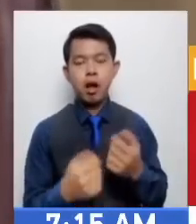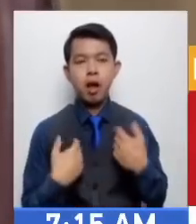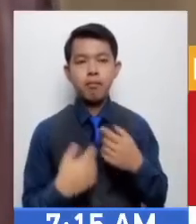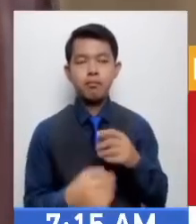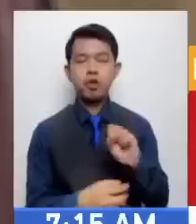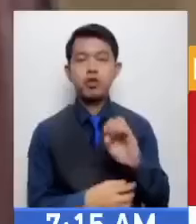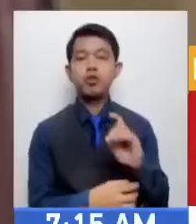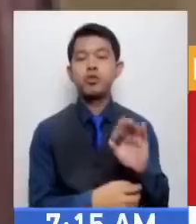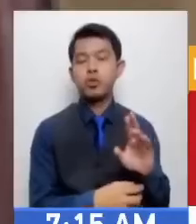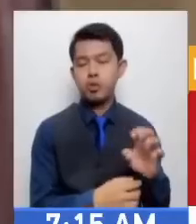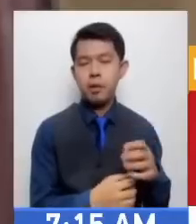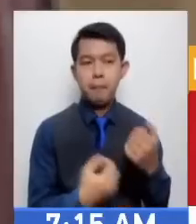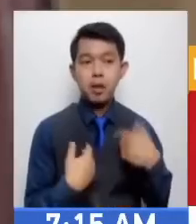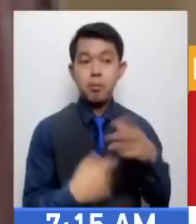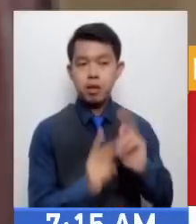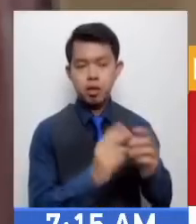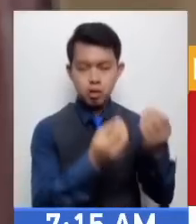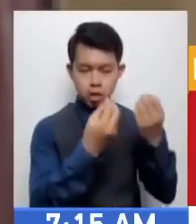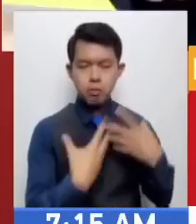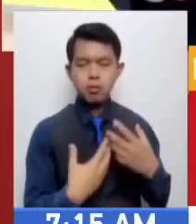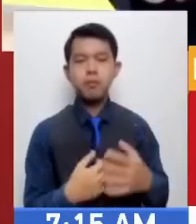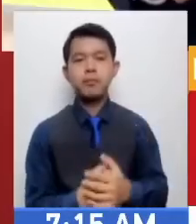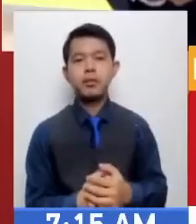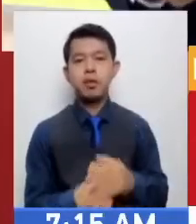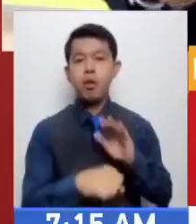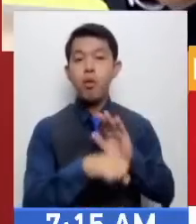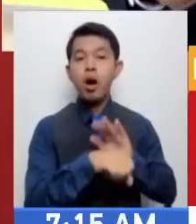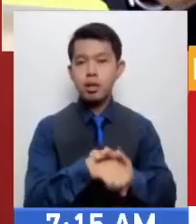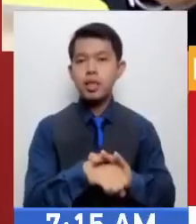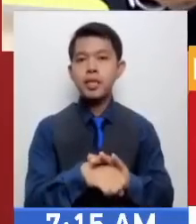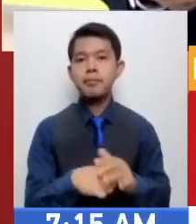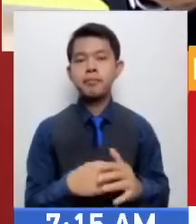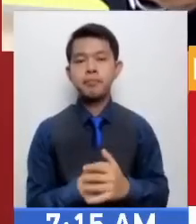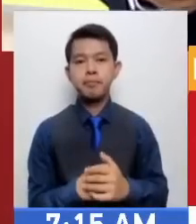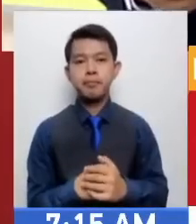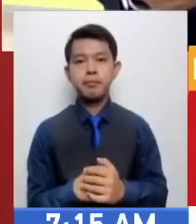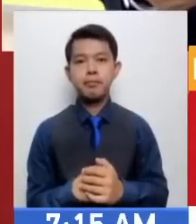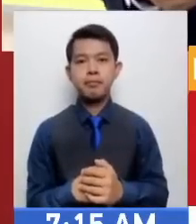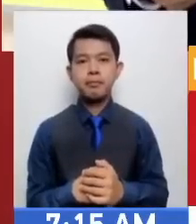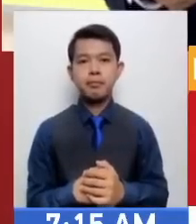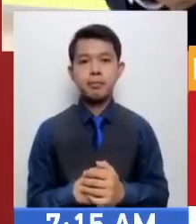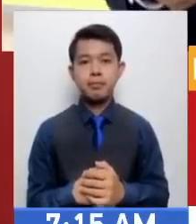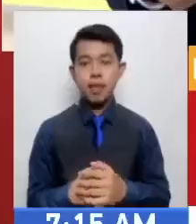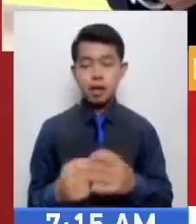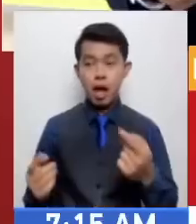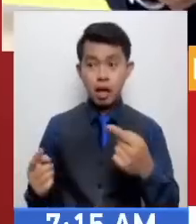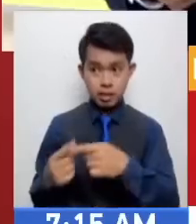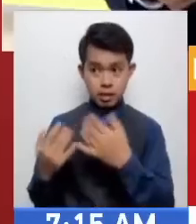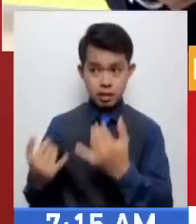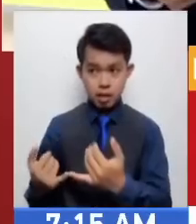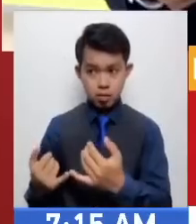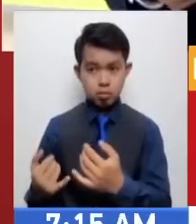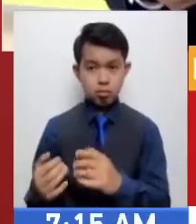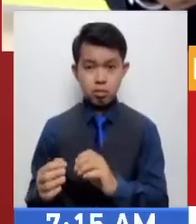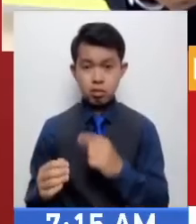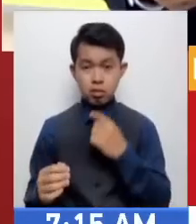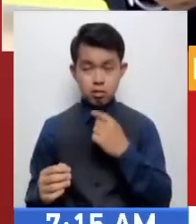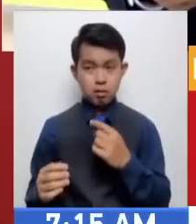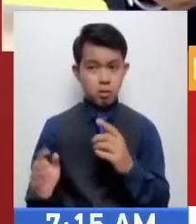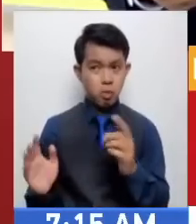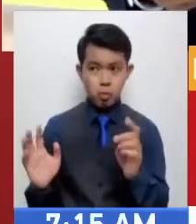Enero. Hanggang sa ngayon po, pinapabulaanan niya ang may kinalaman siya sa pagkamatay nitong si Governor Roel